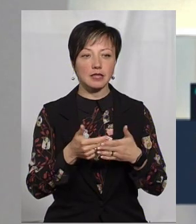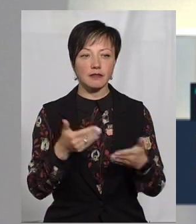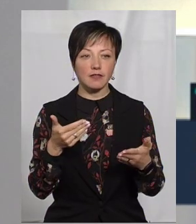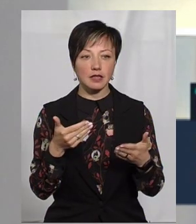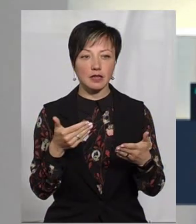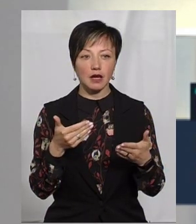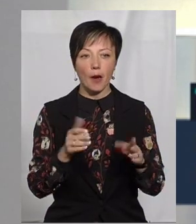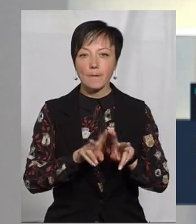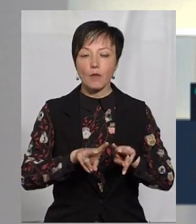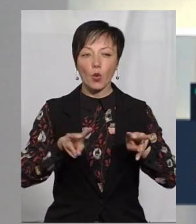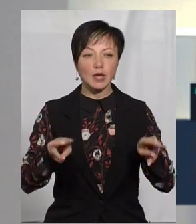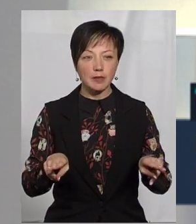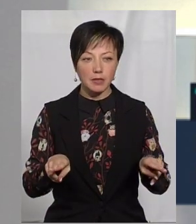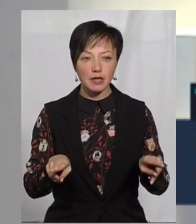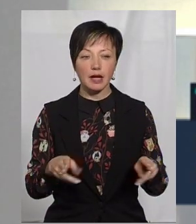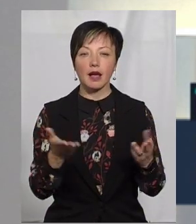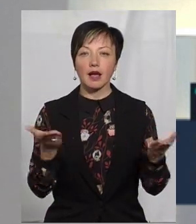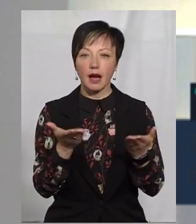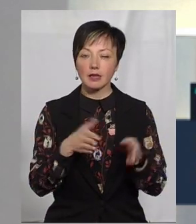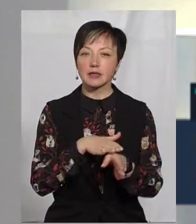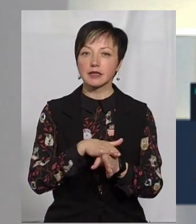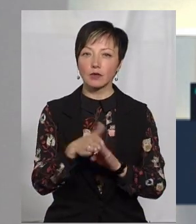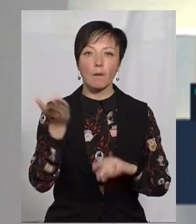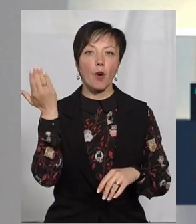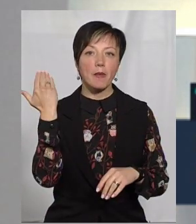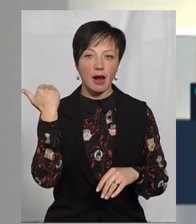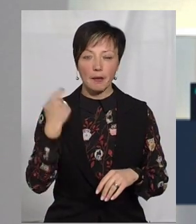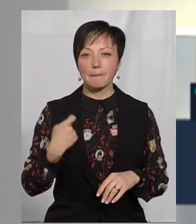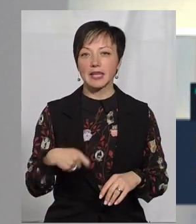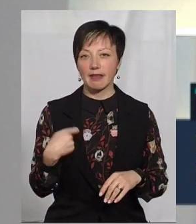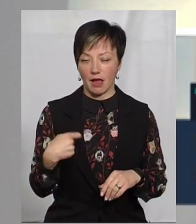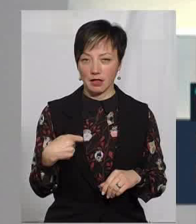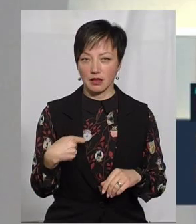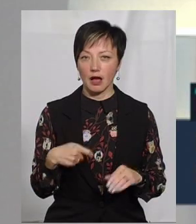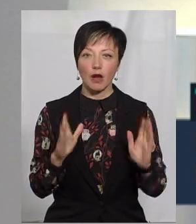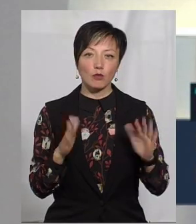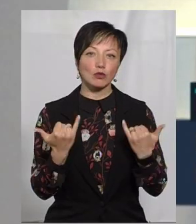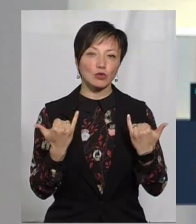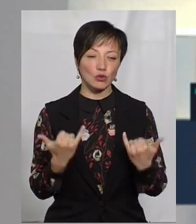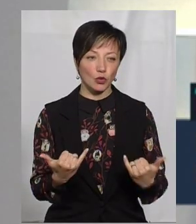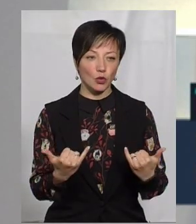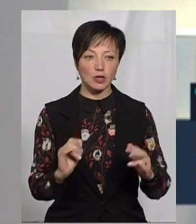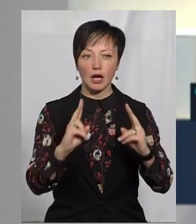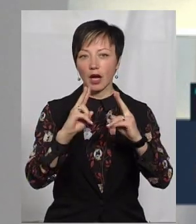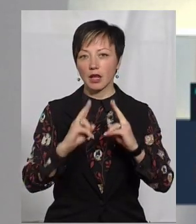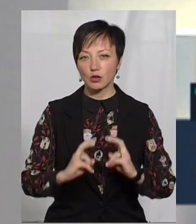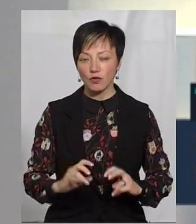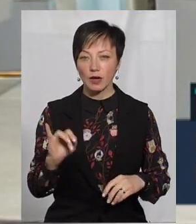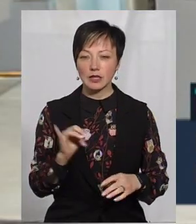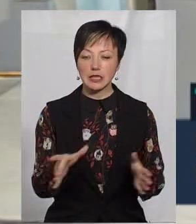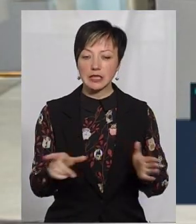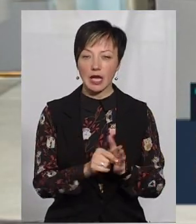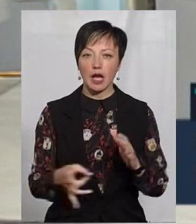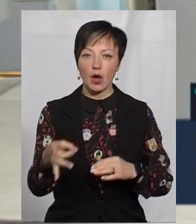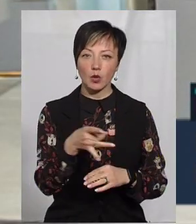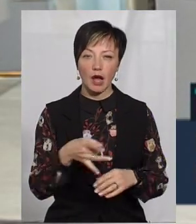від подібних, які здійснювали попередні президенти? Будемо сьогодні аналізувати із